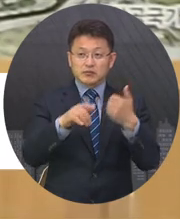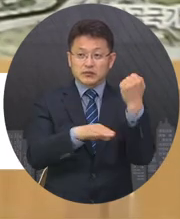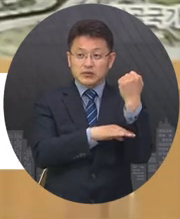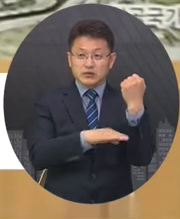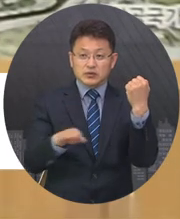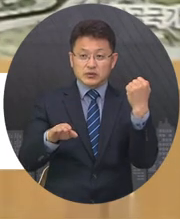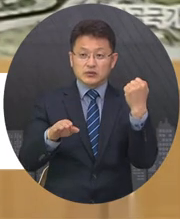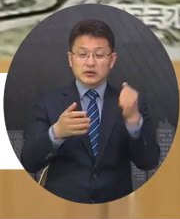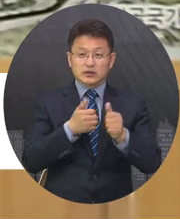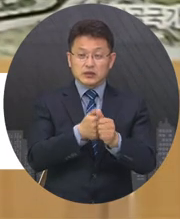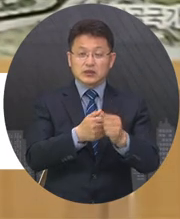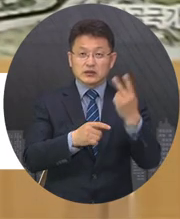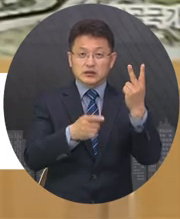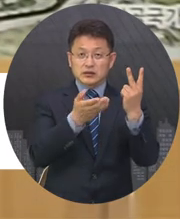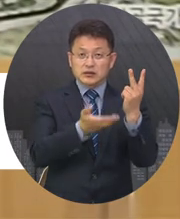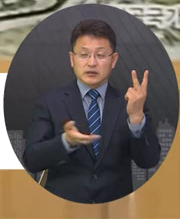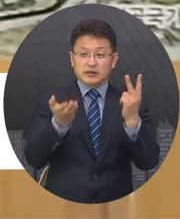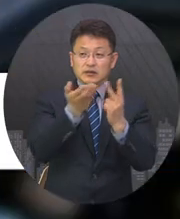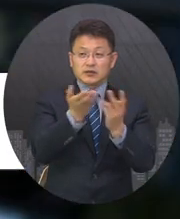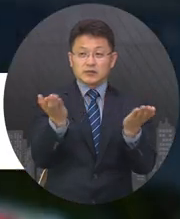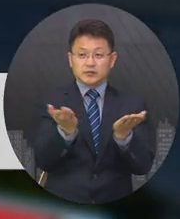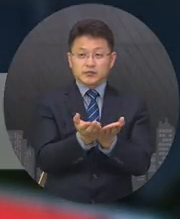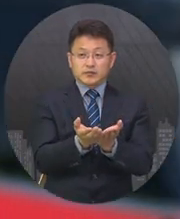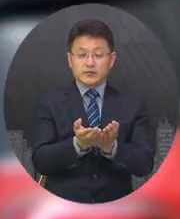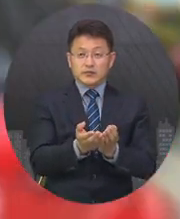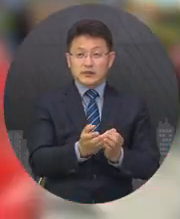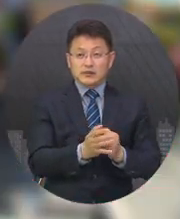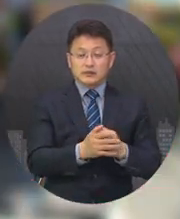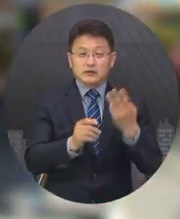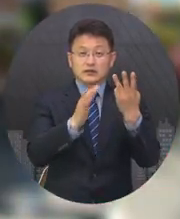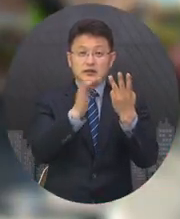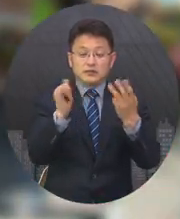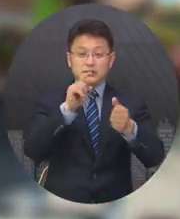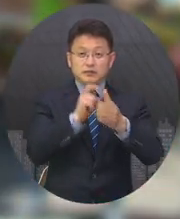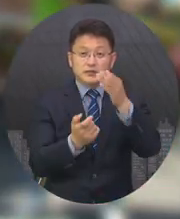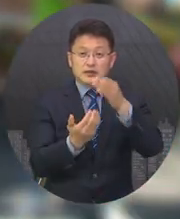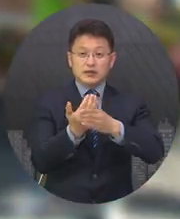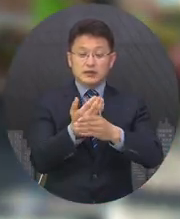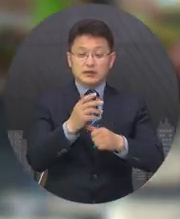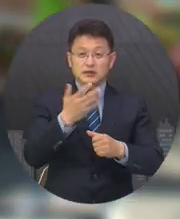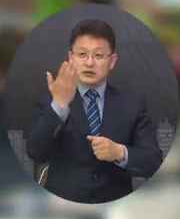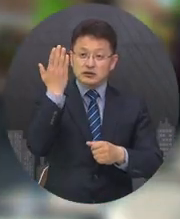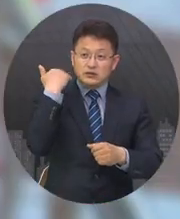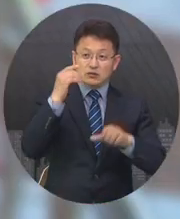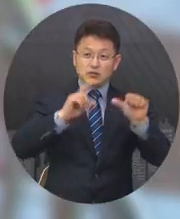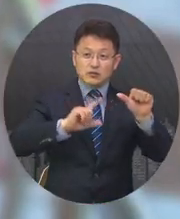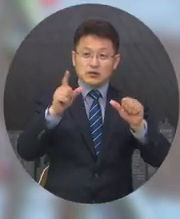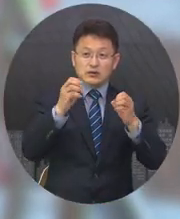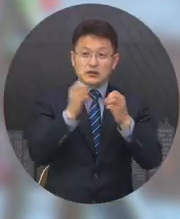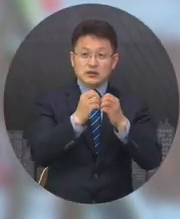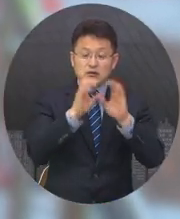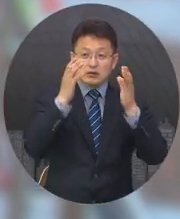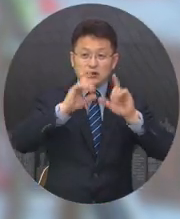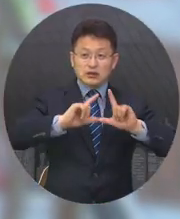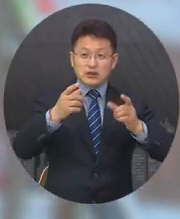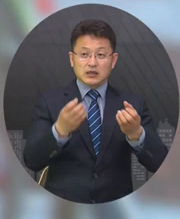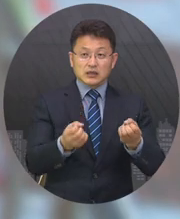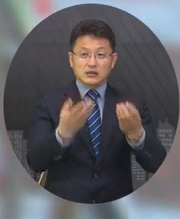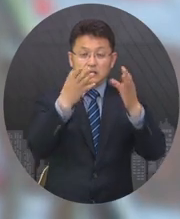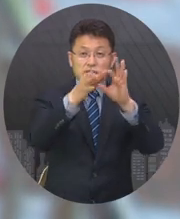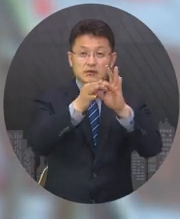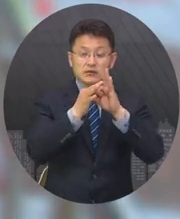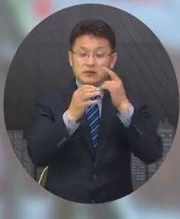거리두기 2단계에 해당됩니다. 또 3명의 확진자가 나온 지난 5일 창원 어린이날 행사와